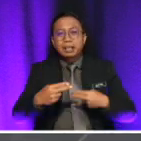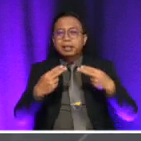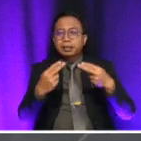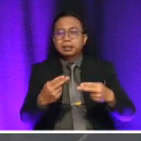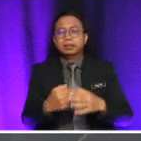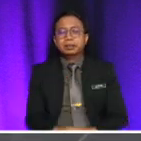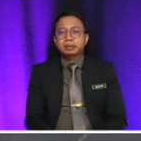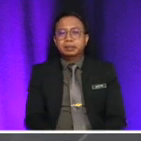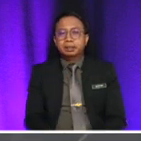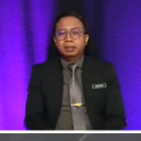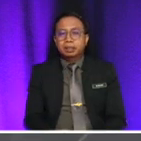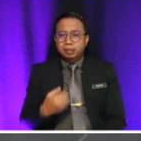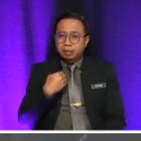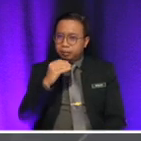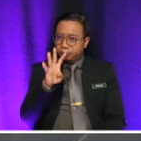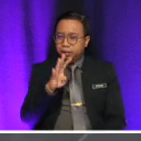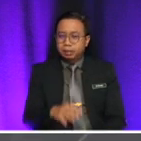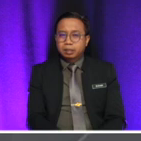ada 34